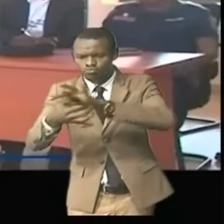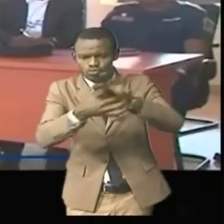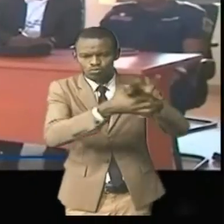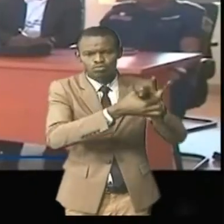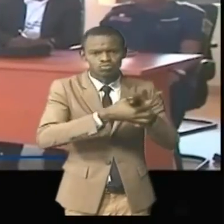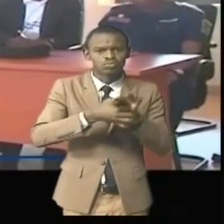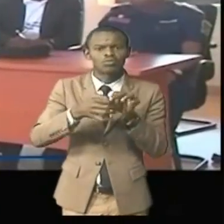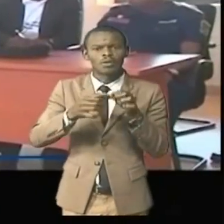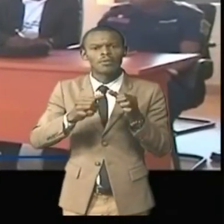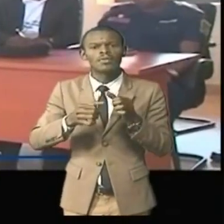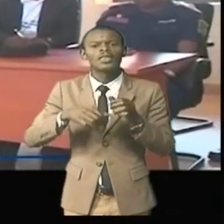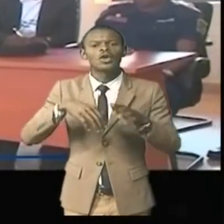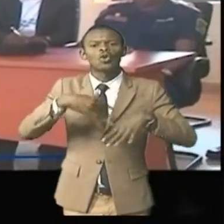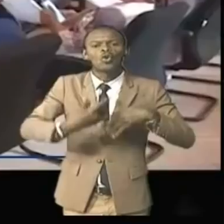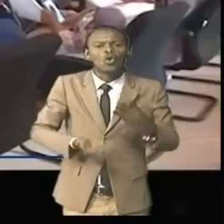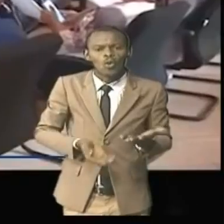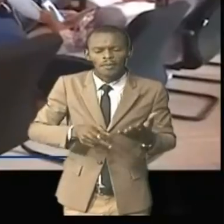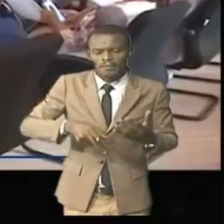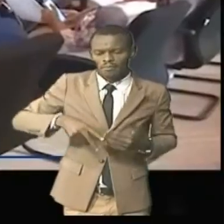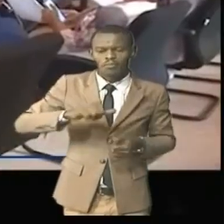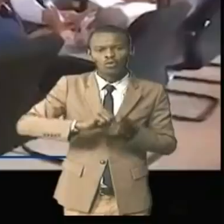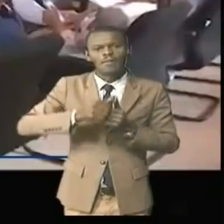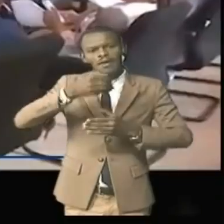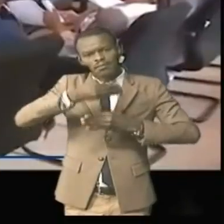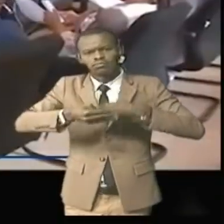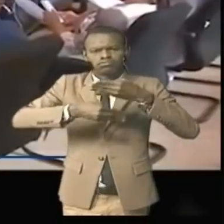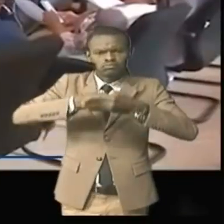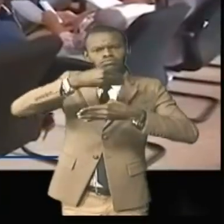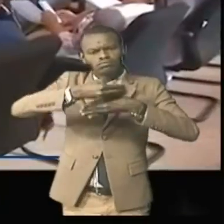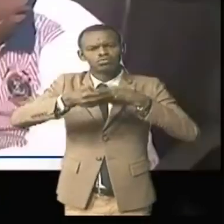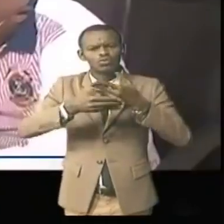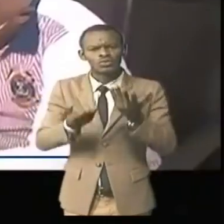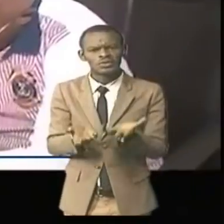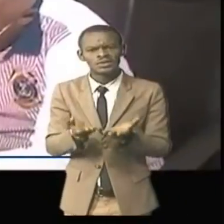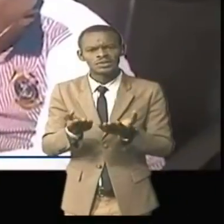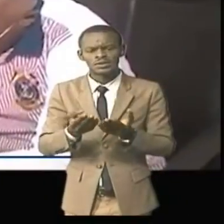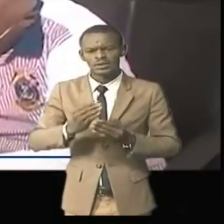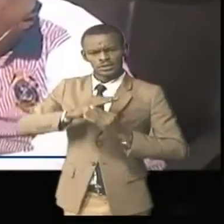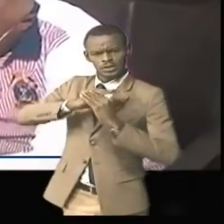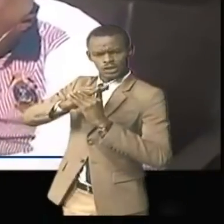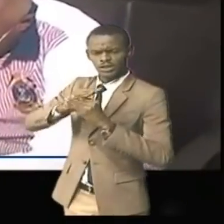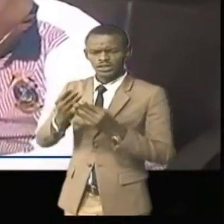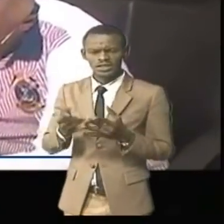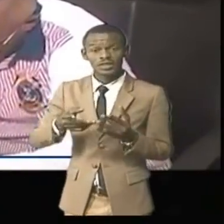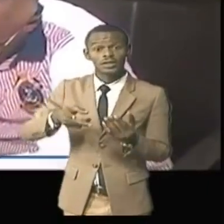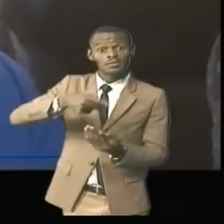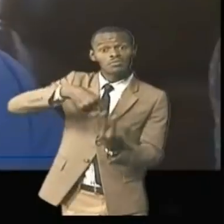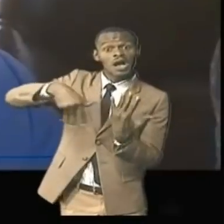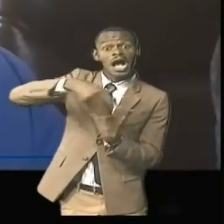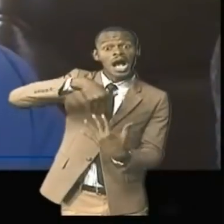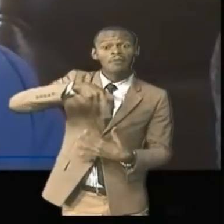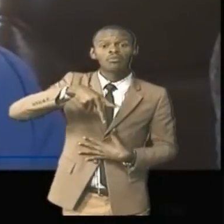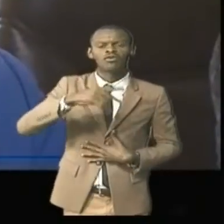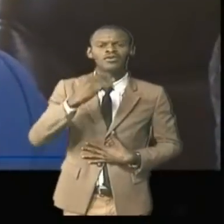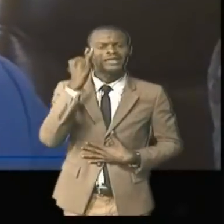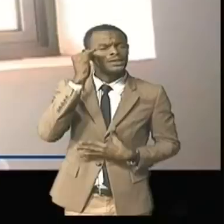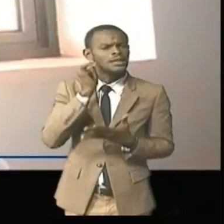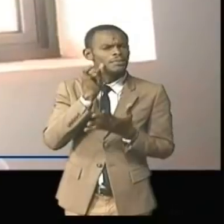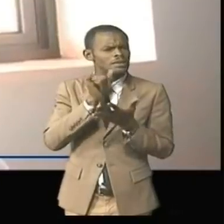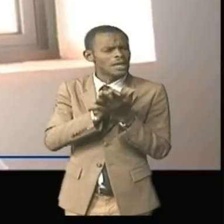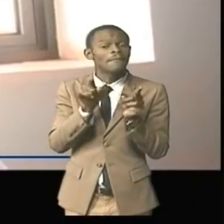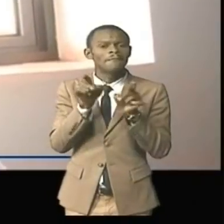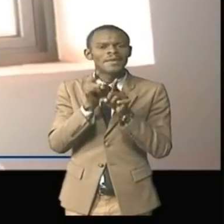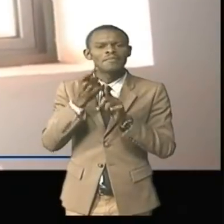que les infrastructures et la sécurité, conformément à la vision du chef de l'État, Félix-Antoine Tshisekedi, promotrice du